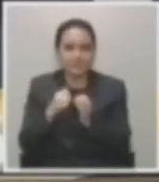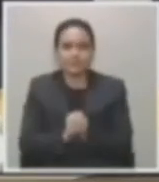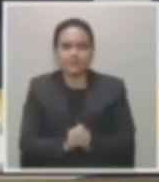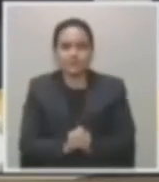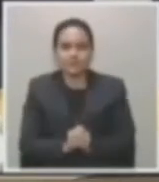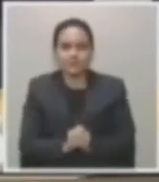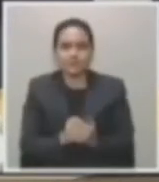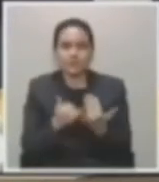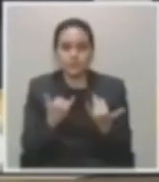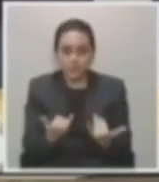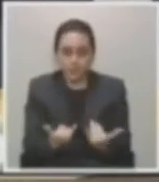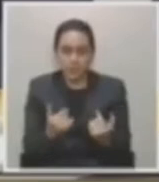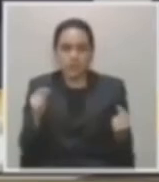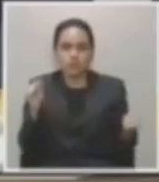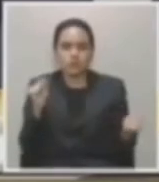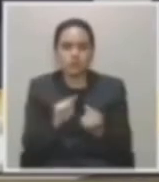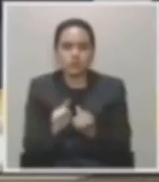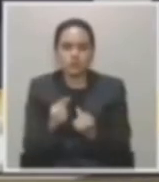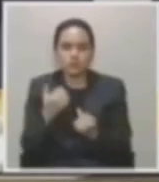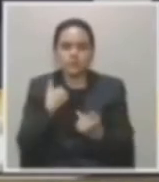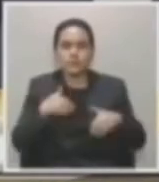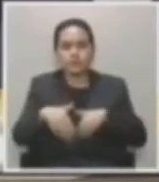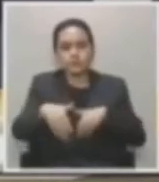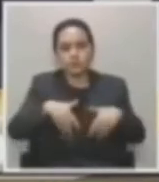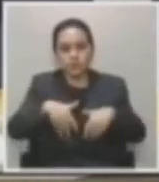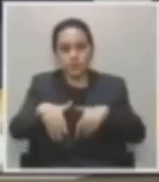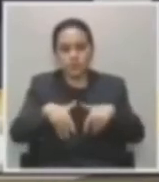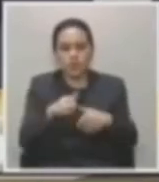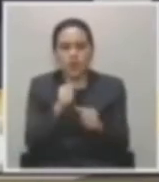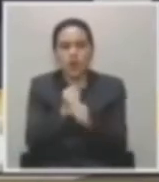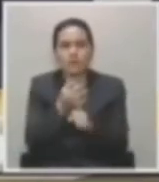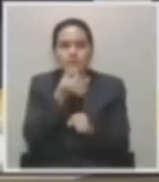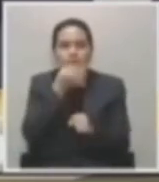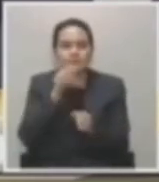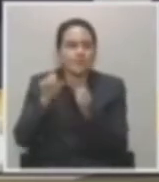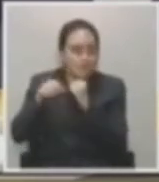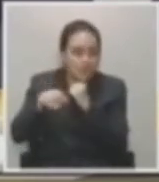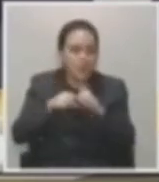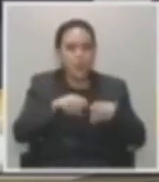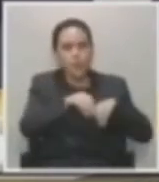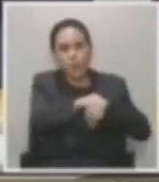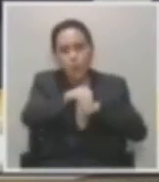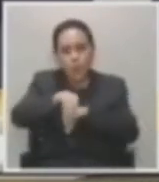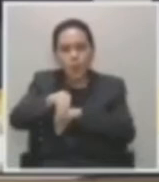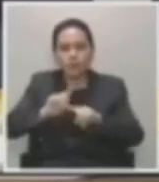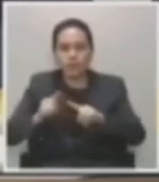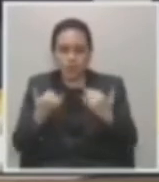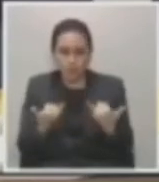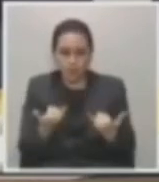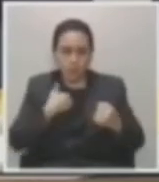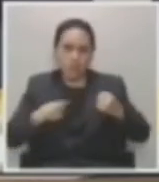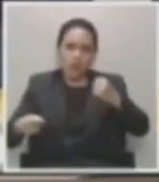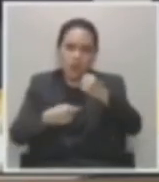เป็นฤดูของการเปิดหีบซึ่งพ่อแม่พี่น้องประชาชนชาวไร่อ้อยนั้นได้ดำเนินการนะครับในการตัดอ้อยเข้าสู่โรงง